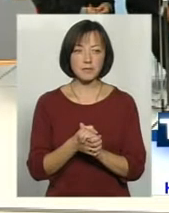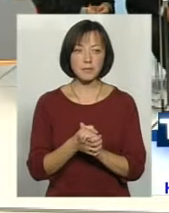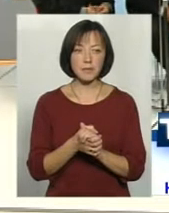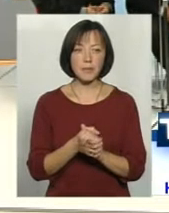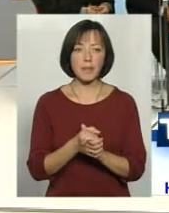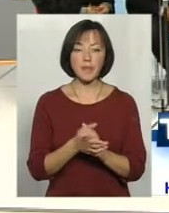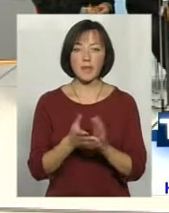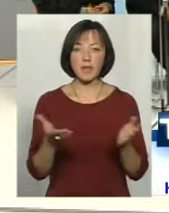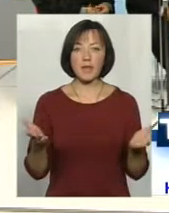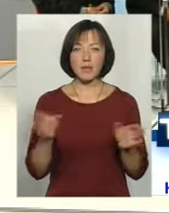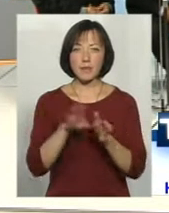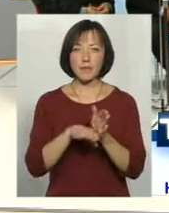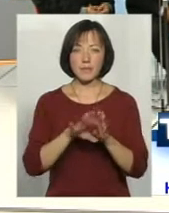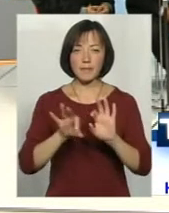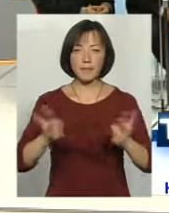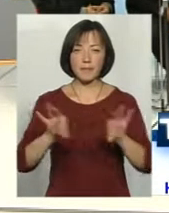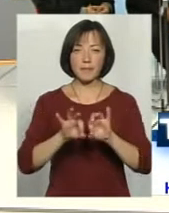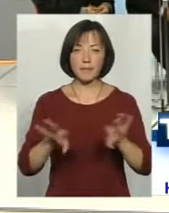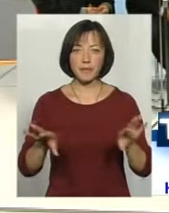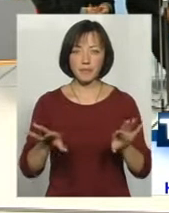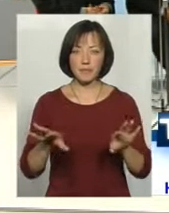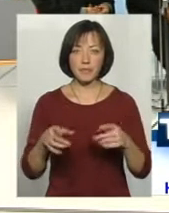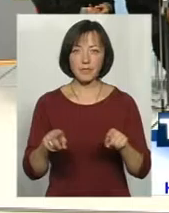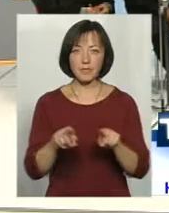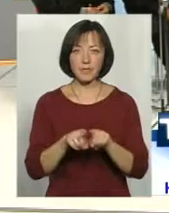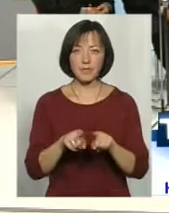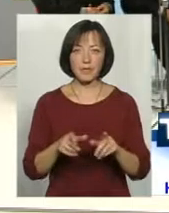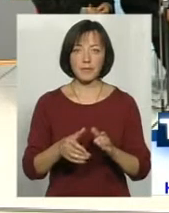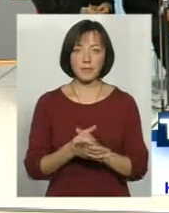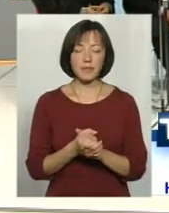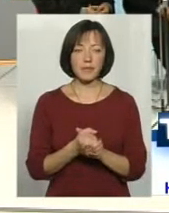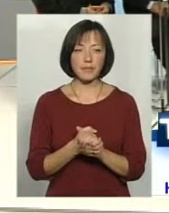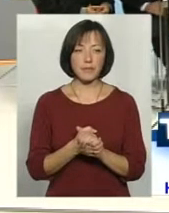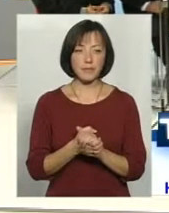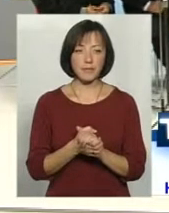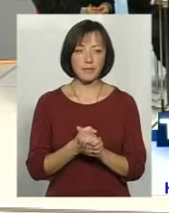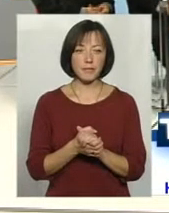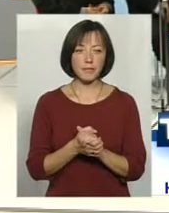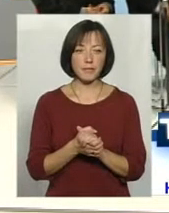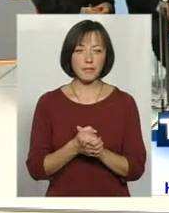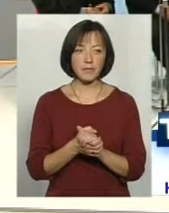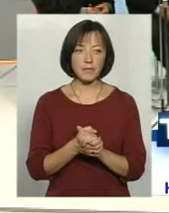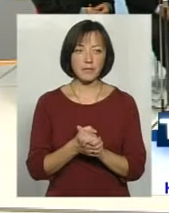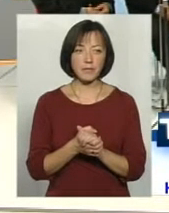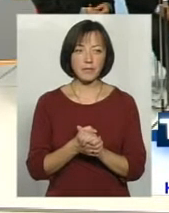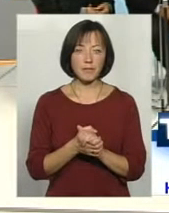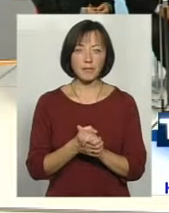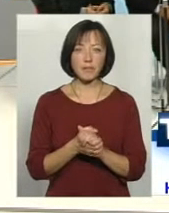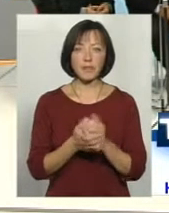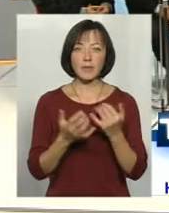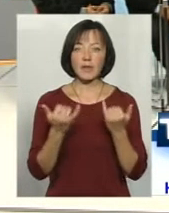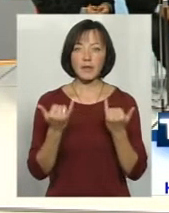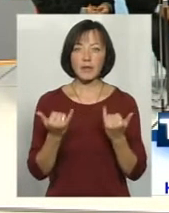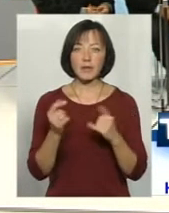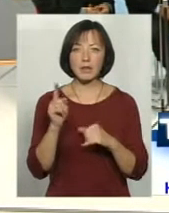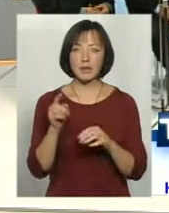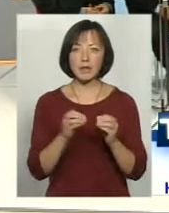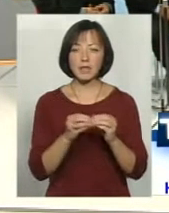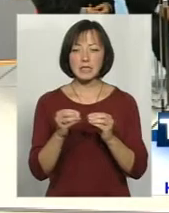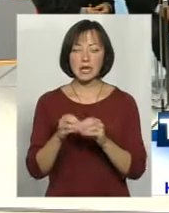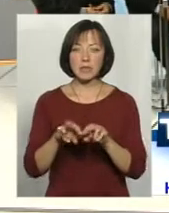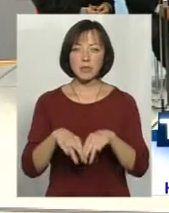люди працювали зимою без чобіт. Настільки все було налажено. І нас вигнали, розформірували. А зараз там десятки мільйонів